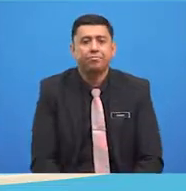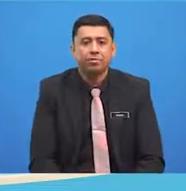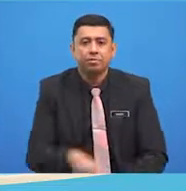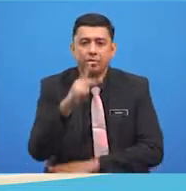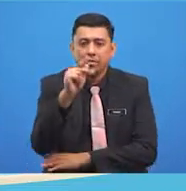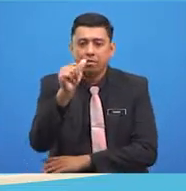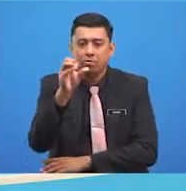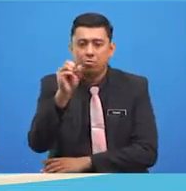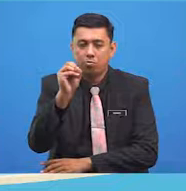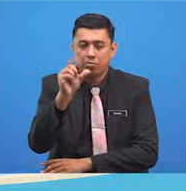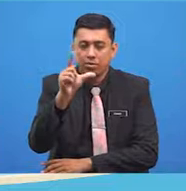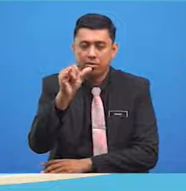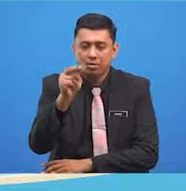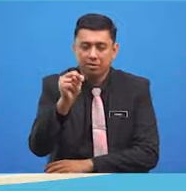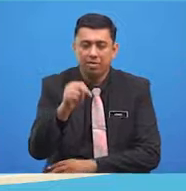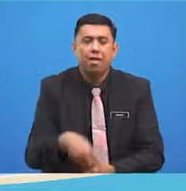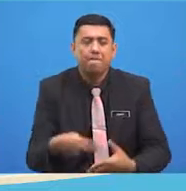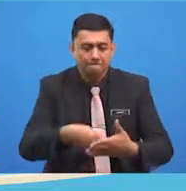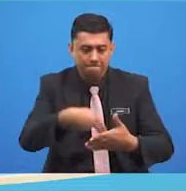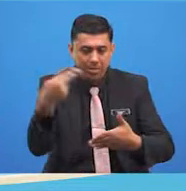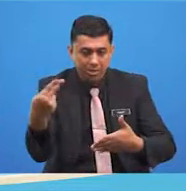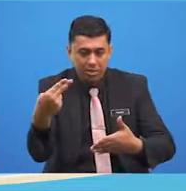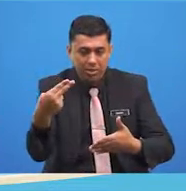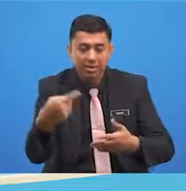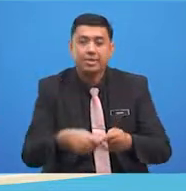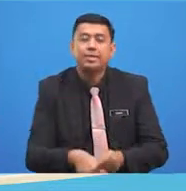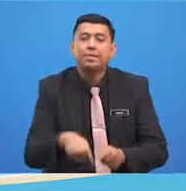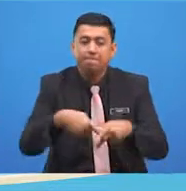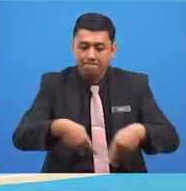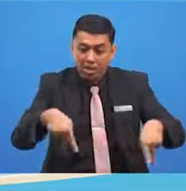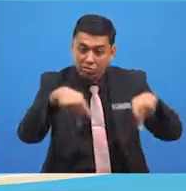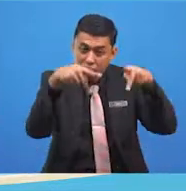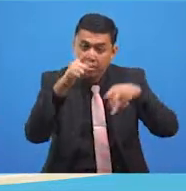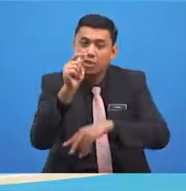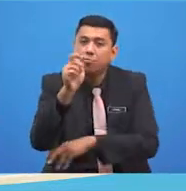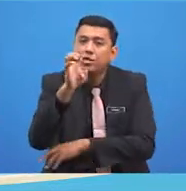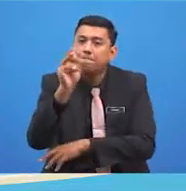Kaolin digunakan untuk menghasilkan barangan tembika.